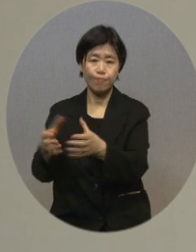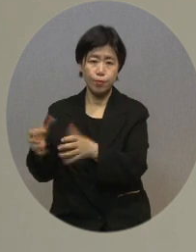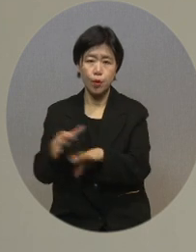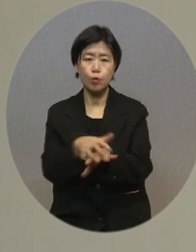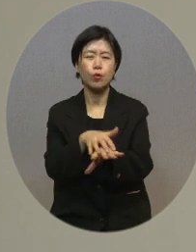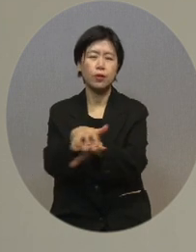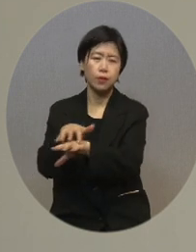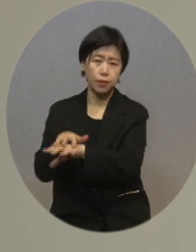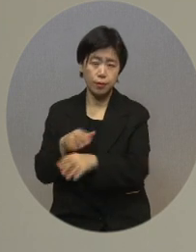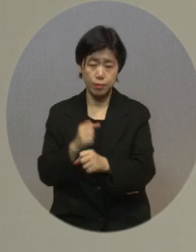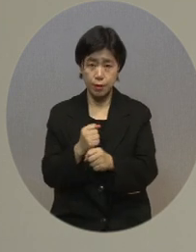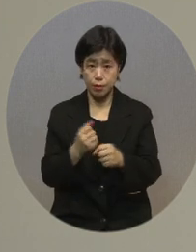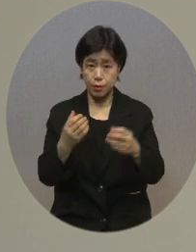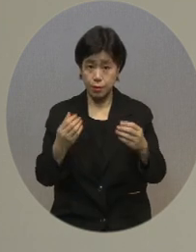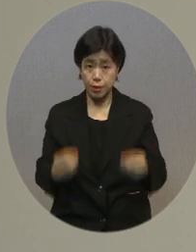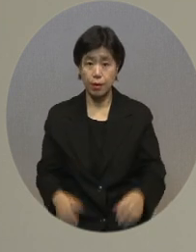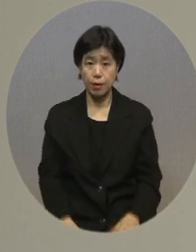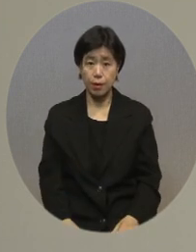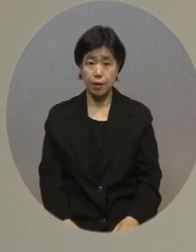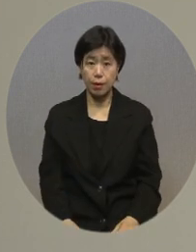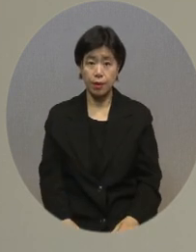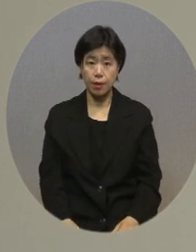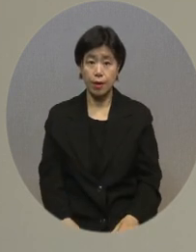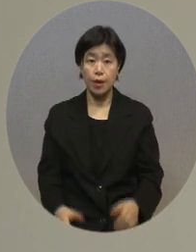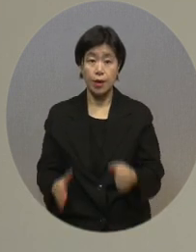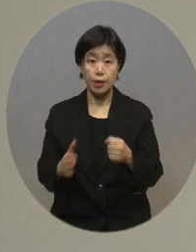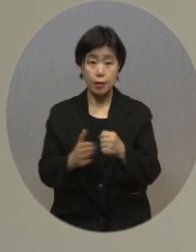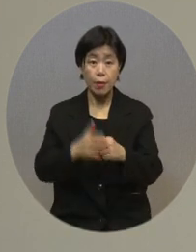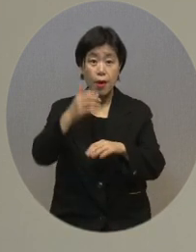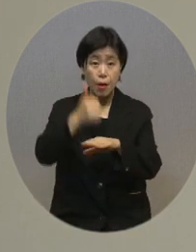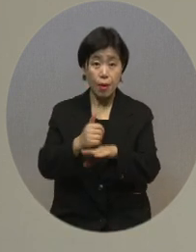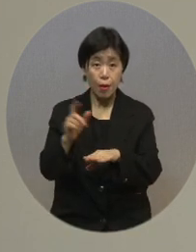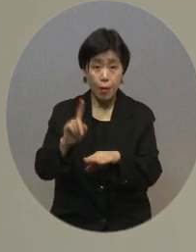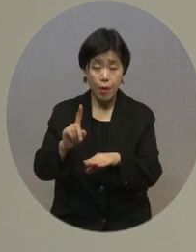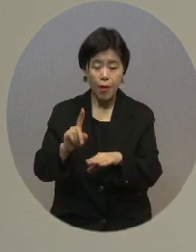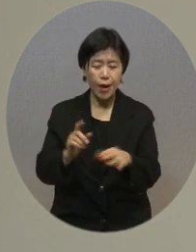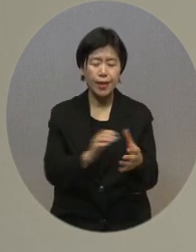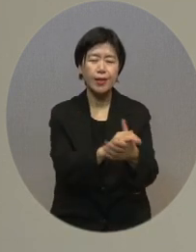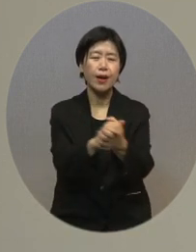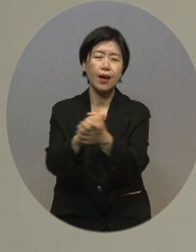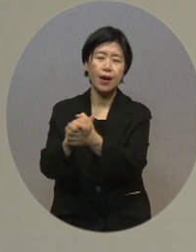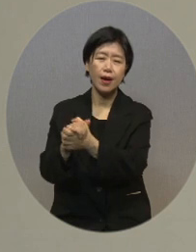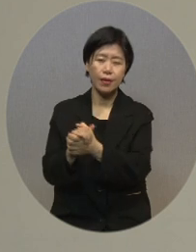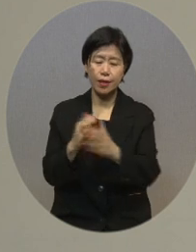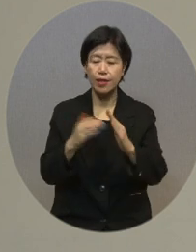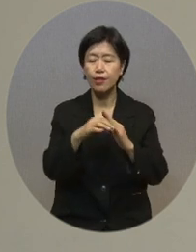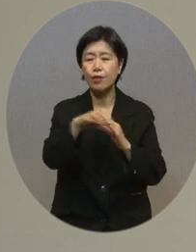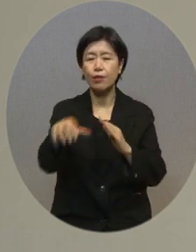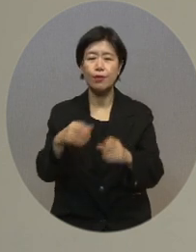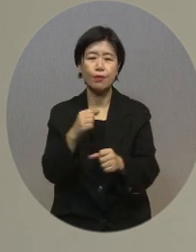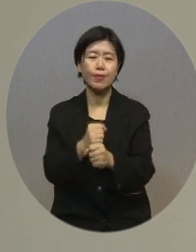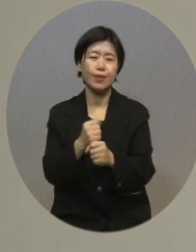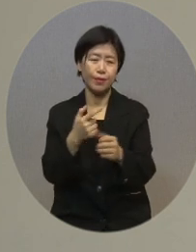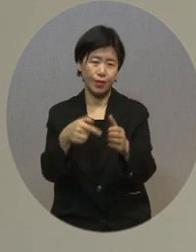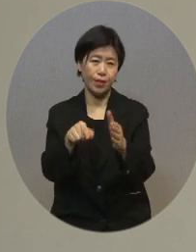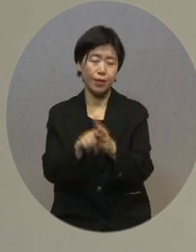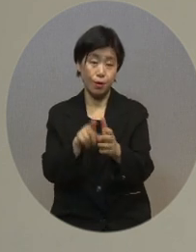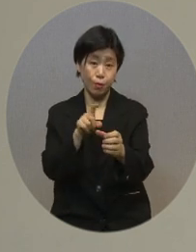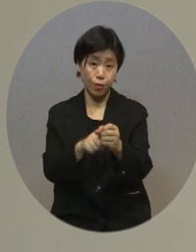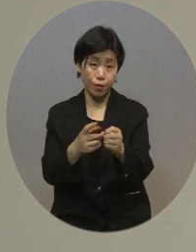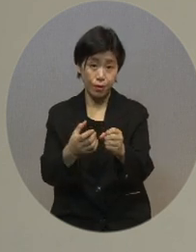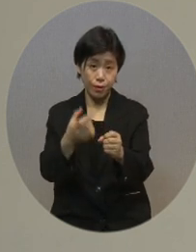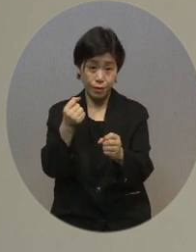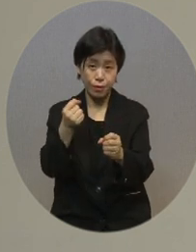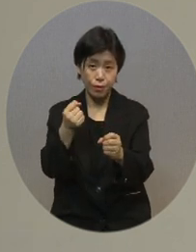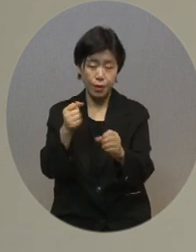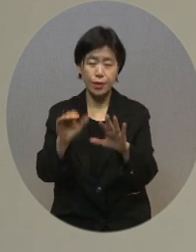해서 궁극적으로는 좀 사이좋은 이웃, 살기 좋은 동네를 구현하자 하는 게 제 그